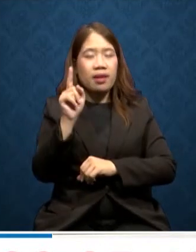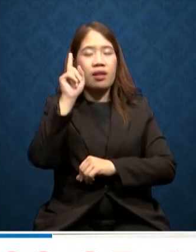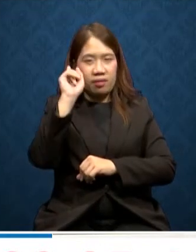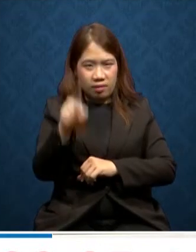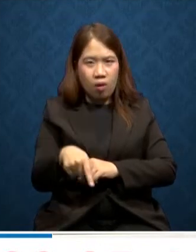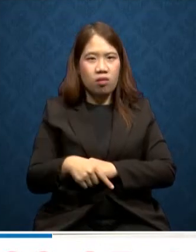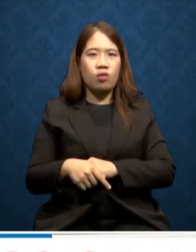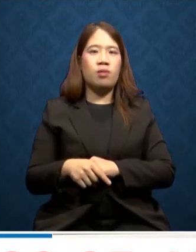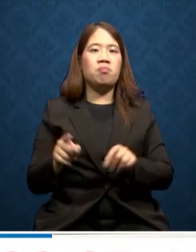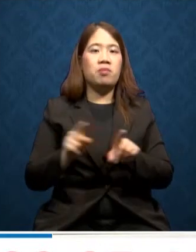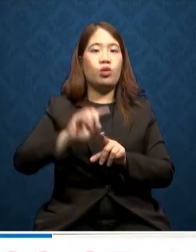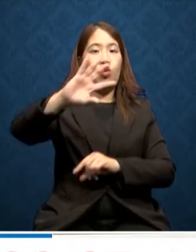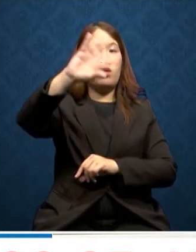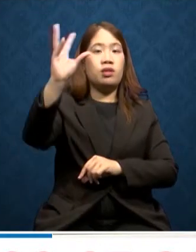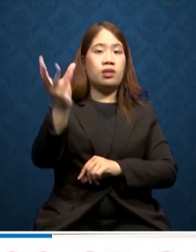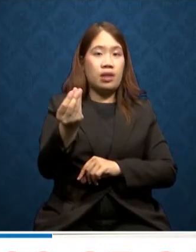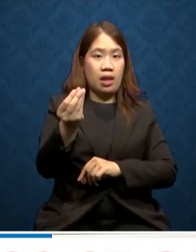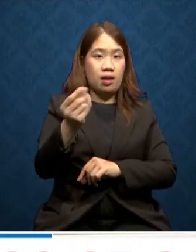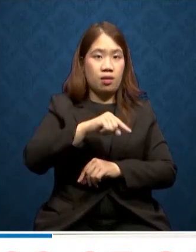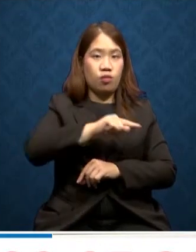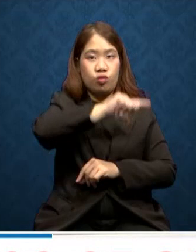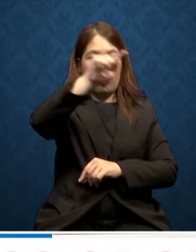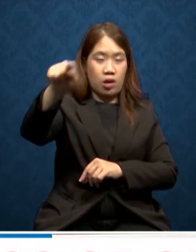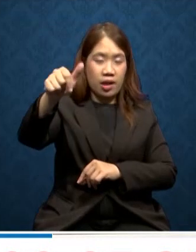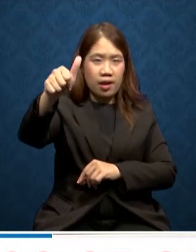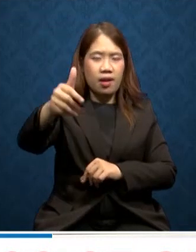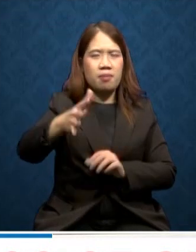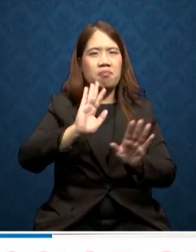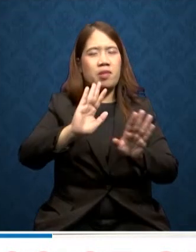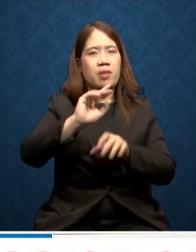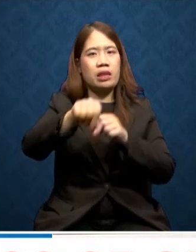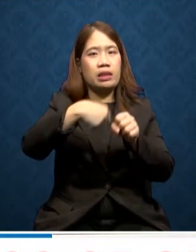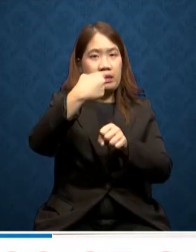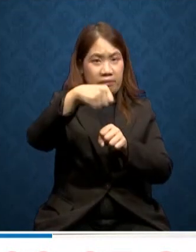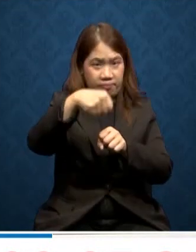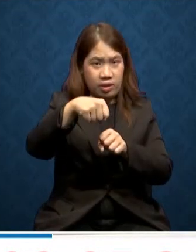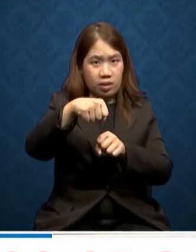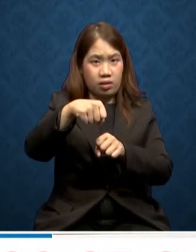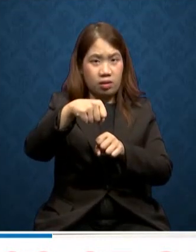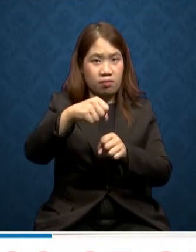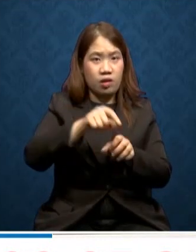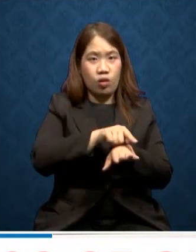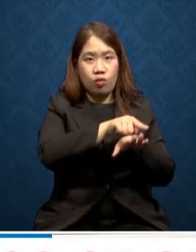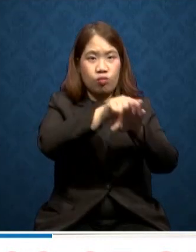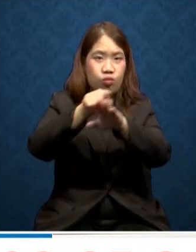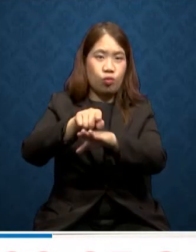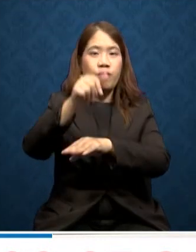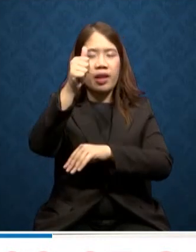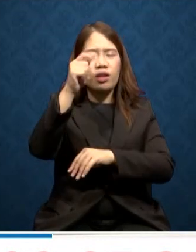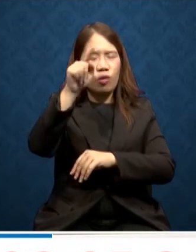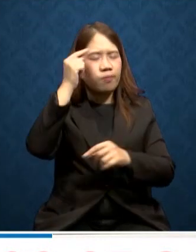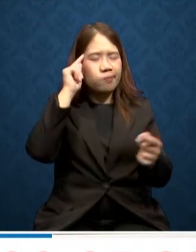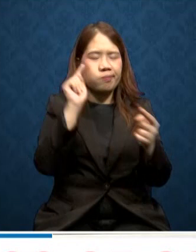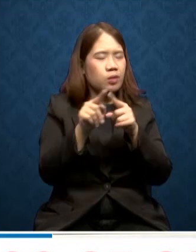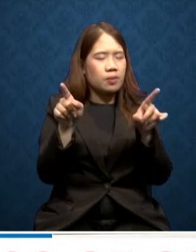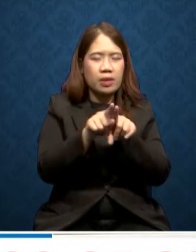จันทร์ให้ได้เสร็จแล้วหลังจากนั้นมาไม่กี่สิบปีประมาณสิบกว่าปีก็ไปดวงจันทร์ได้เราก็ต้องตั้งเป้าครับว่าเราจะ